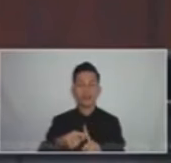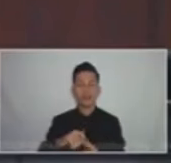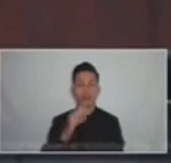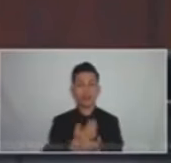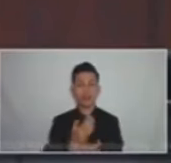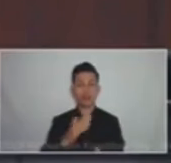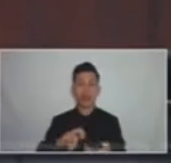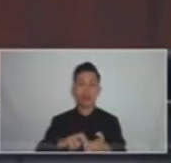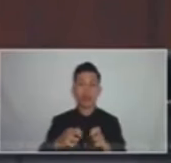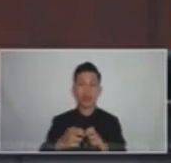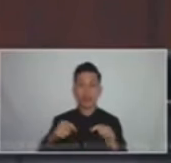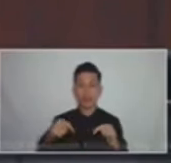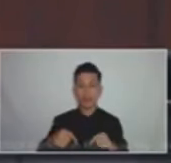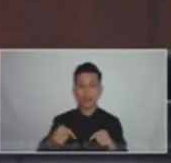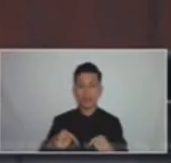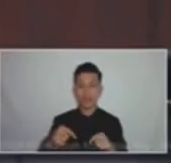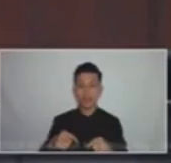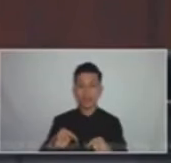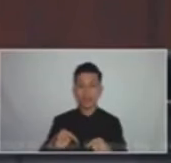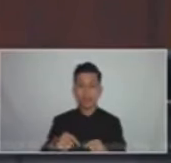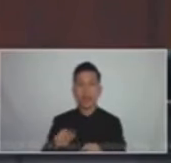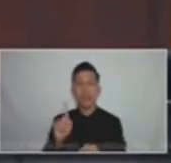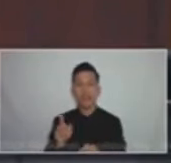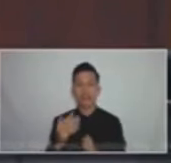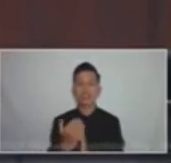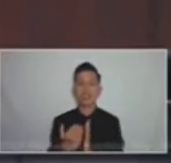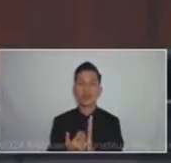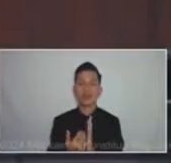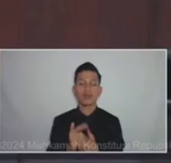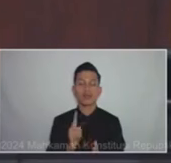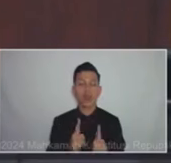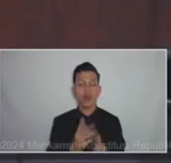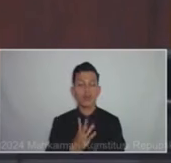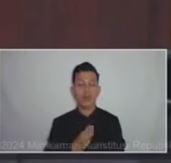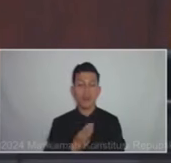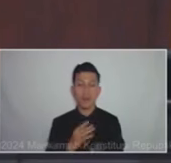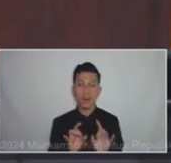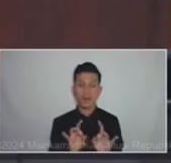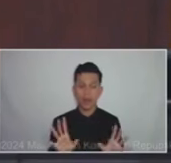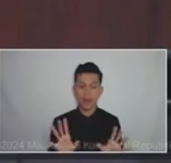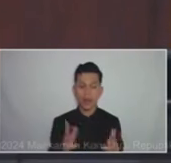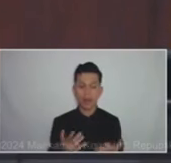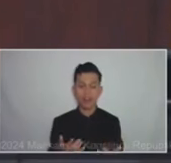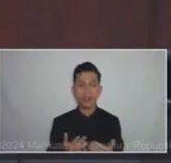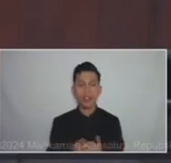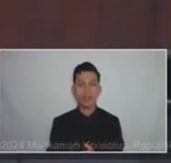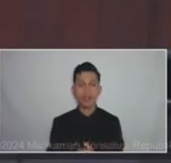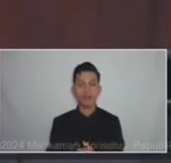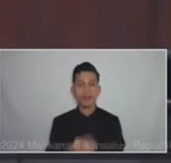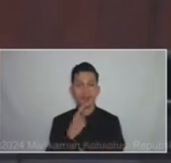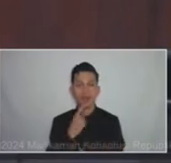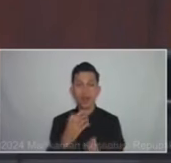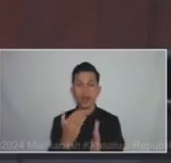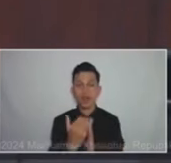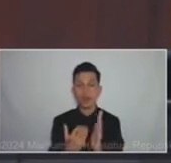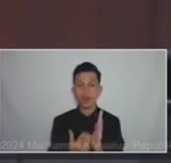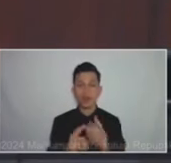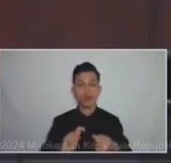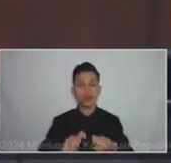aku dengan eh konstitusional bersyarat sementara yang dieneng berpendapat bahwa terhadap norma yang dilakukan